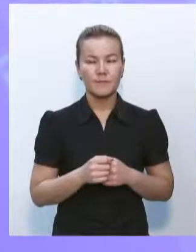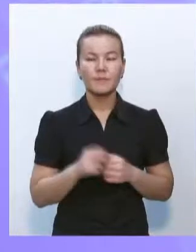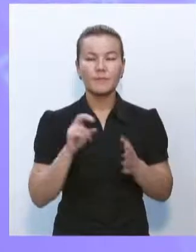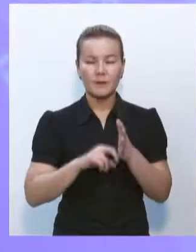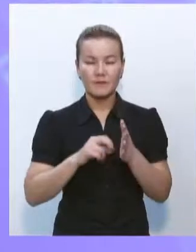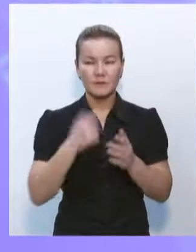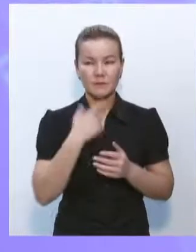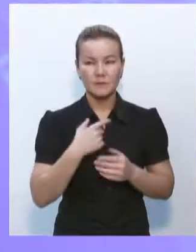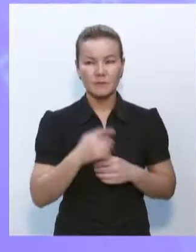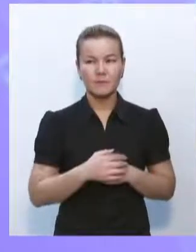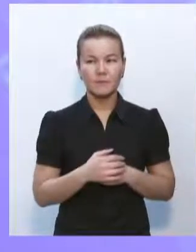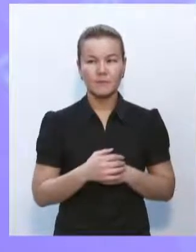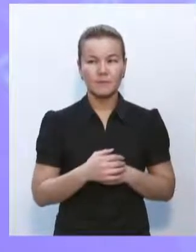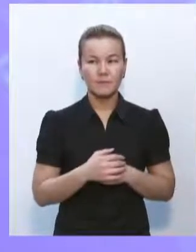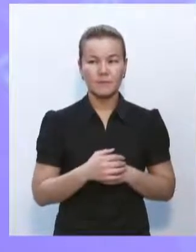Проверьте себя.